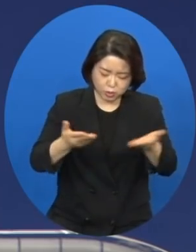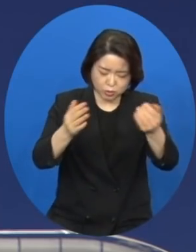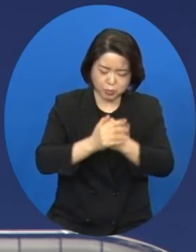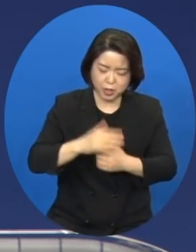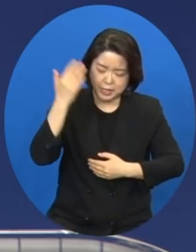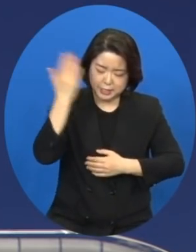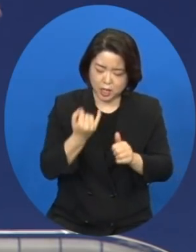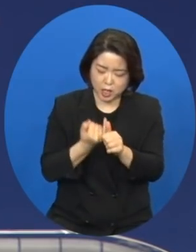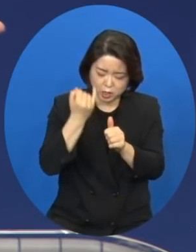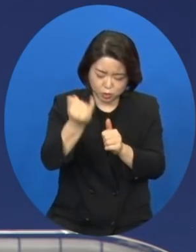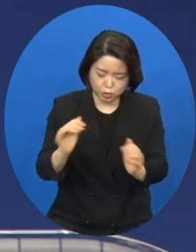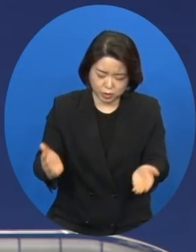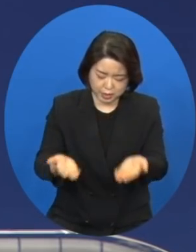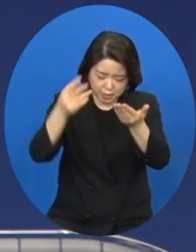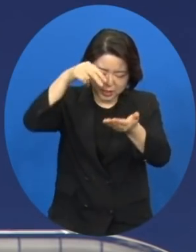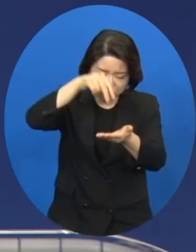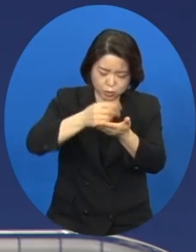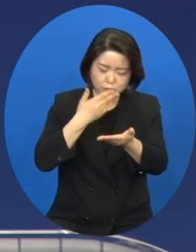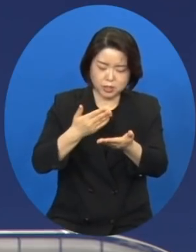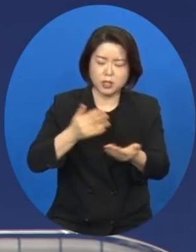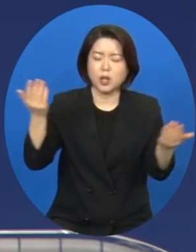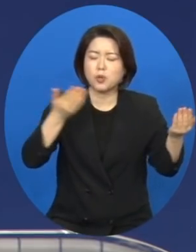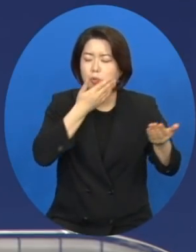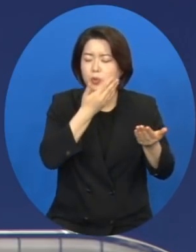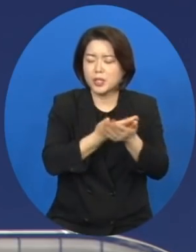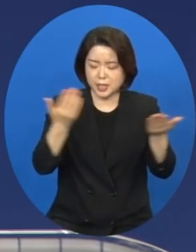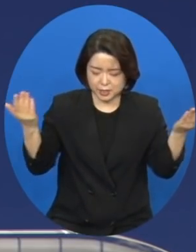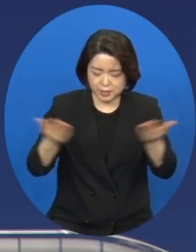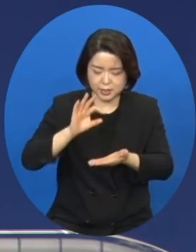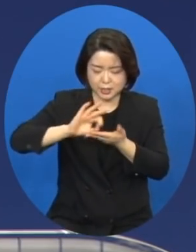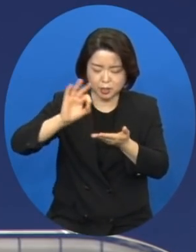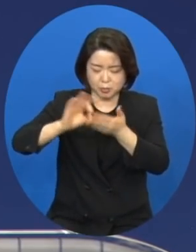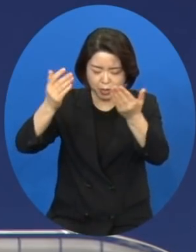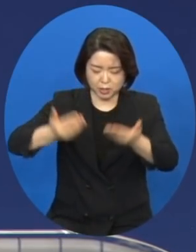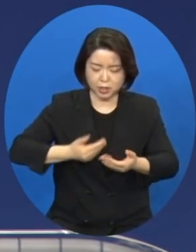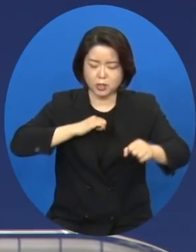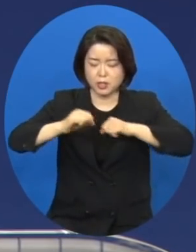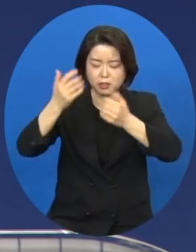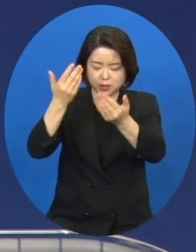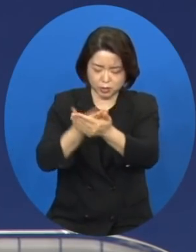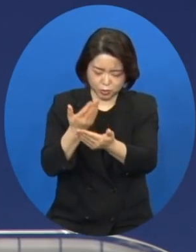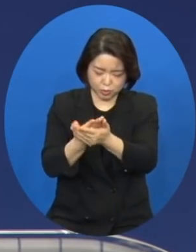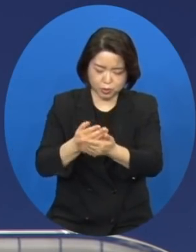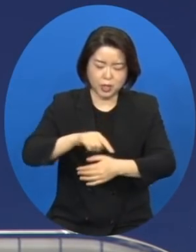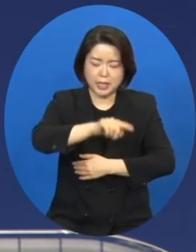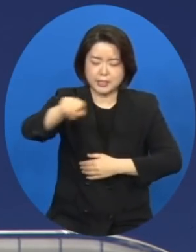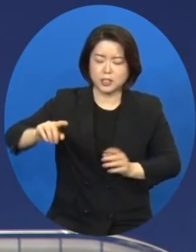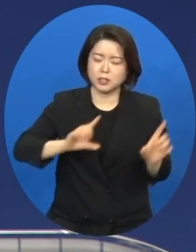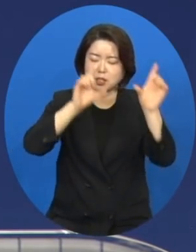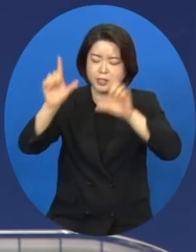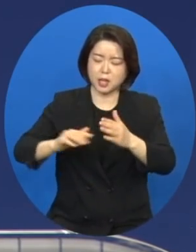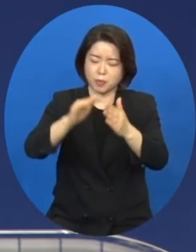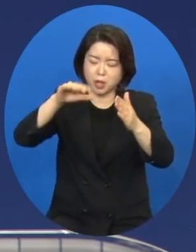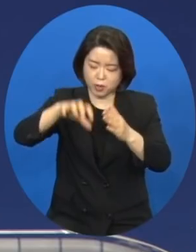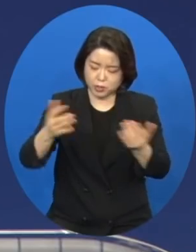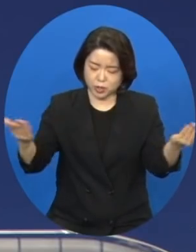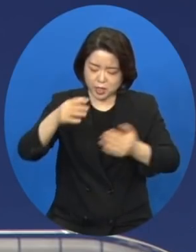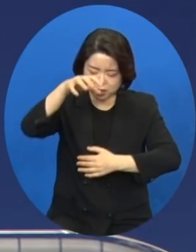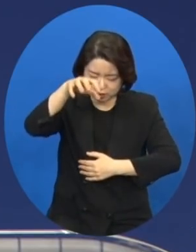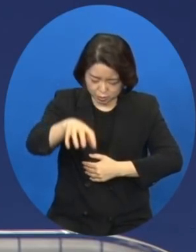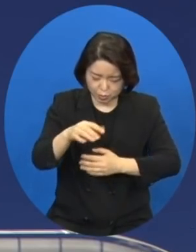정결한 신물을 세울 수 있는 귀한 일에 쓰임받을 수 있도록 주여 역사하여 주시고 저들의 삶과 가정과 일터